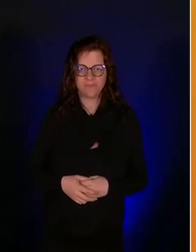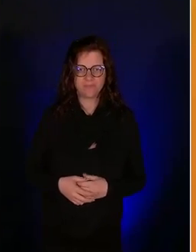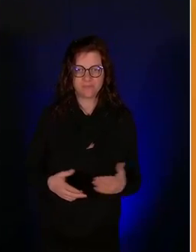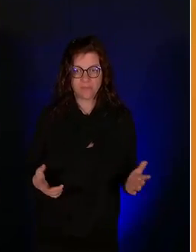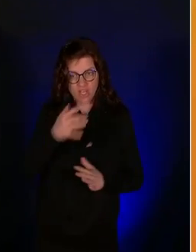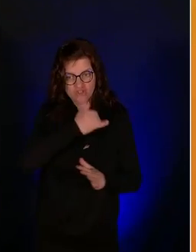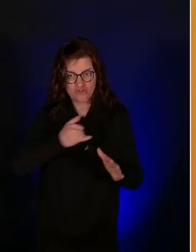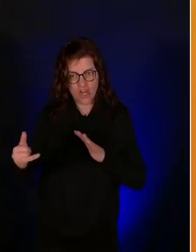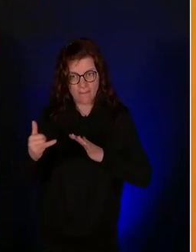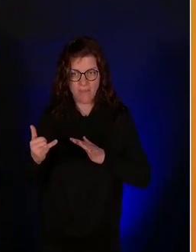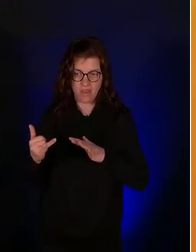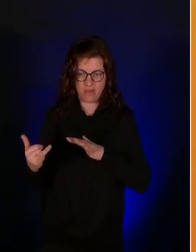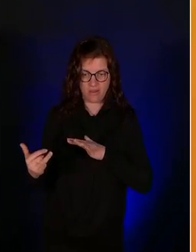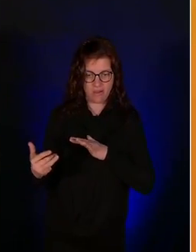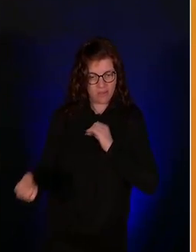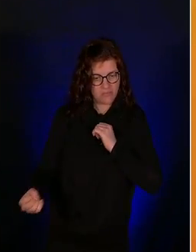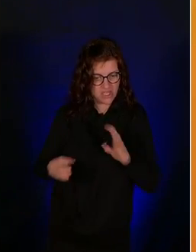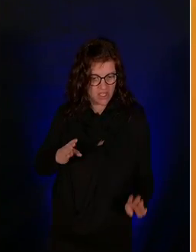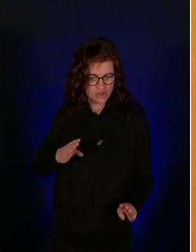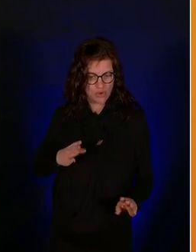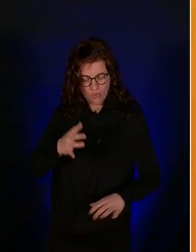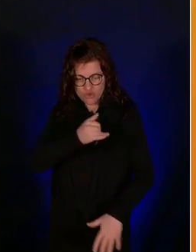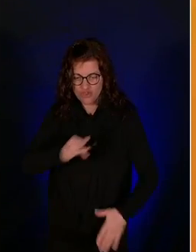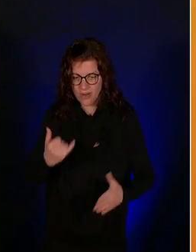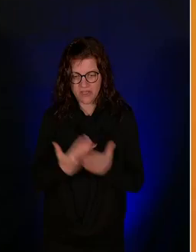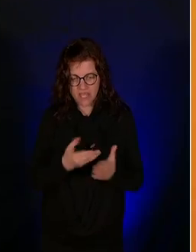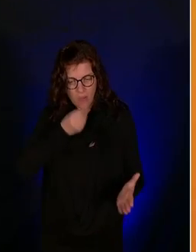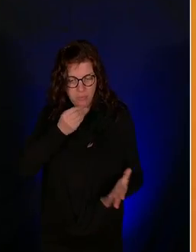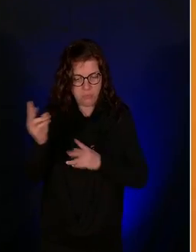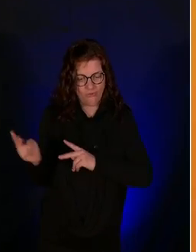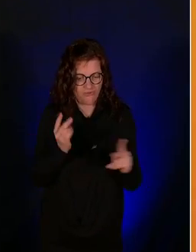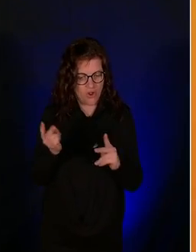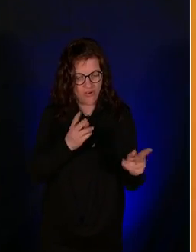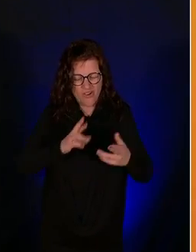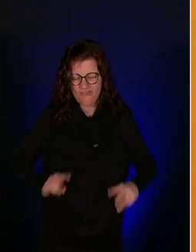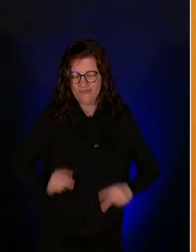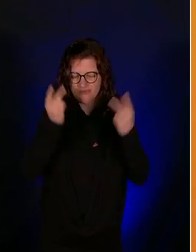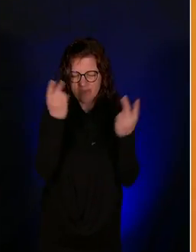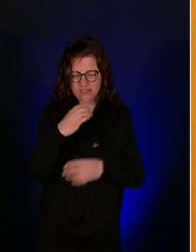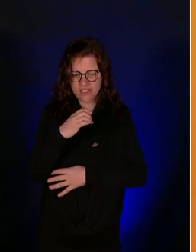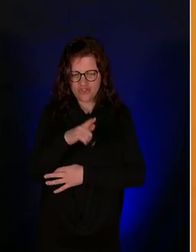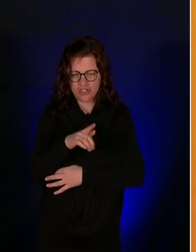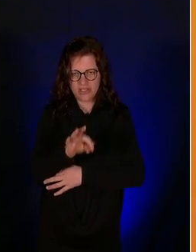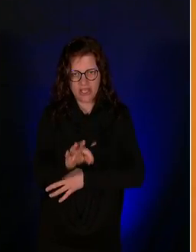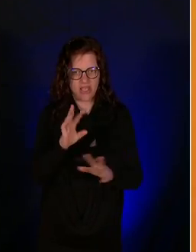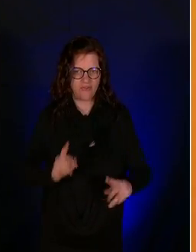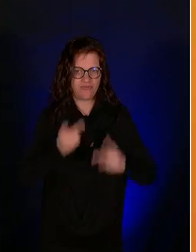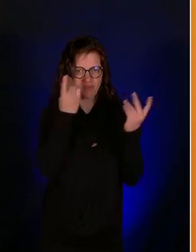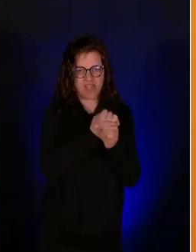Plus jamais de médiation, plus jamais ça, et bon vent. Vive la CGT, vive les travailleurs en lutte.